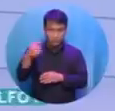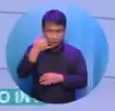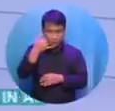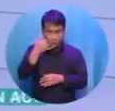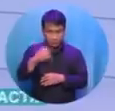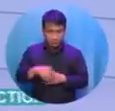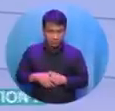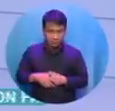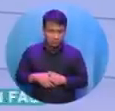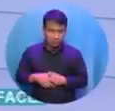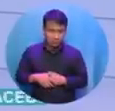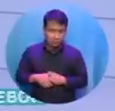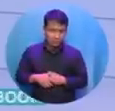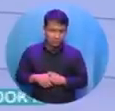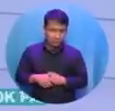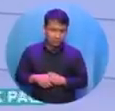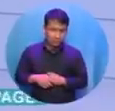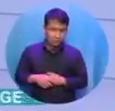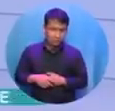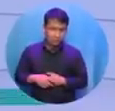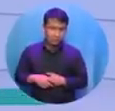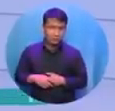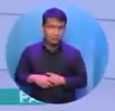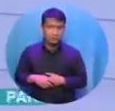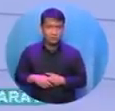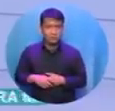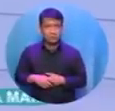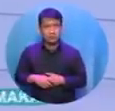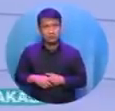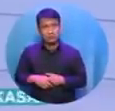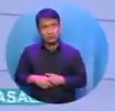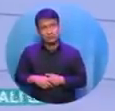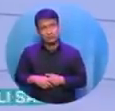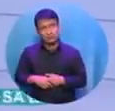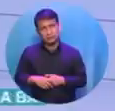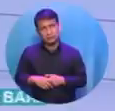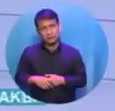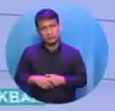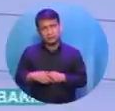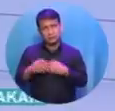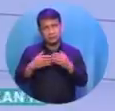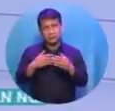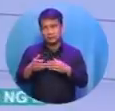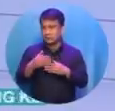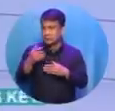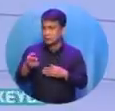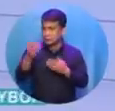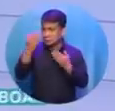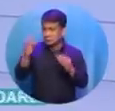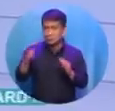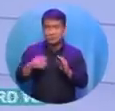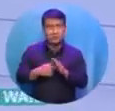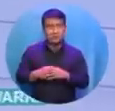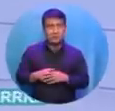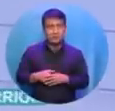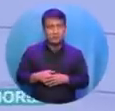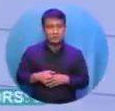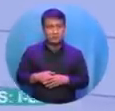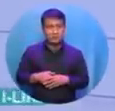tinatawagan? Kasi sira po tong cellphone namin, sir. Minsan hindi makasagot ng signal.